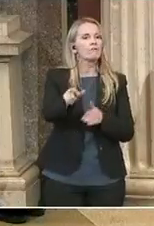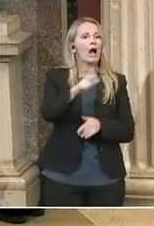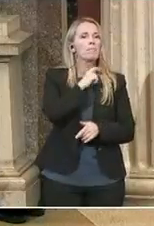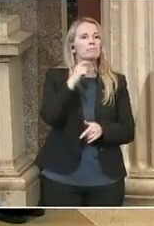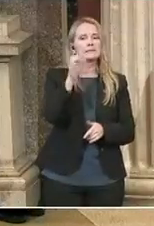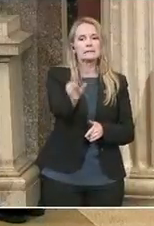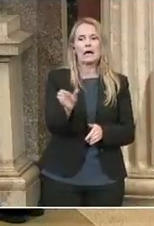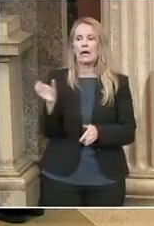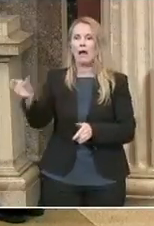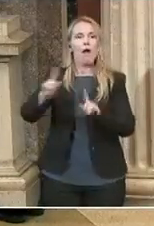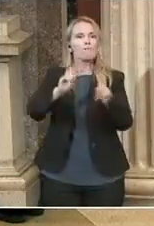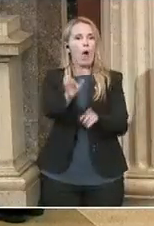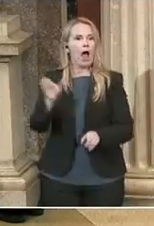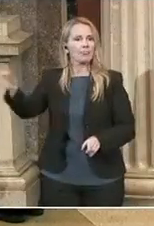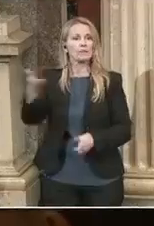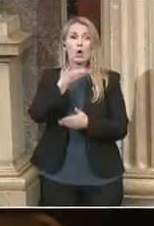abgesetzt